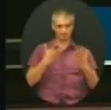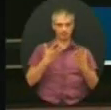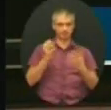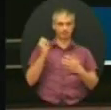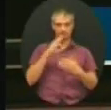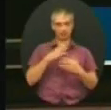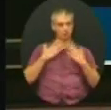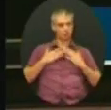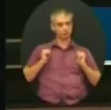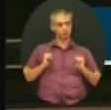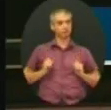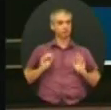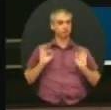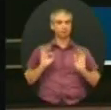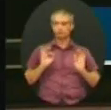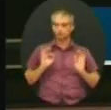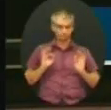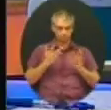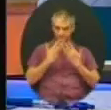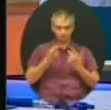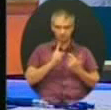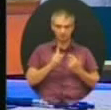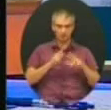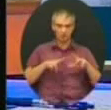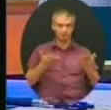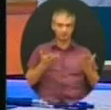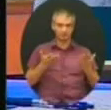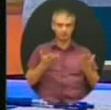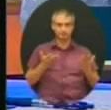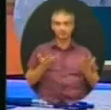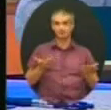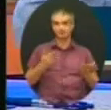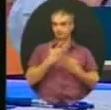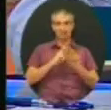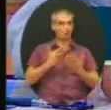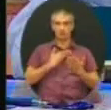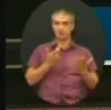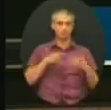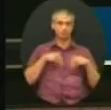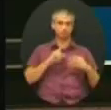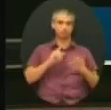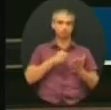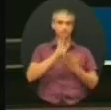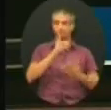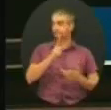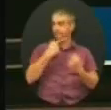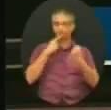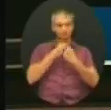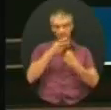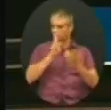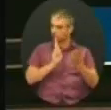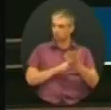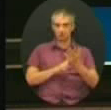אל המנוחה ואל הנחלה, כן. אבל מתברר שזה לא המצב. וחלק תראה, מהם לא מקבלים את זה. קודם כל, המאבק שלהם